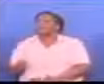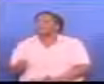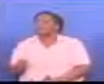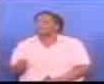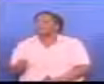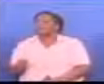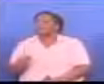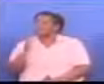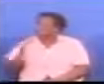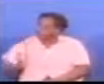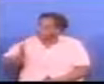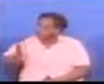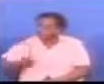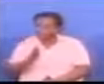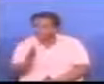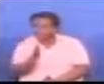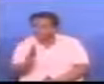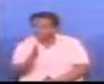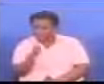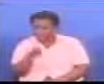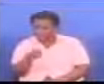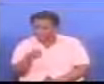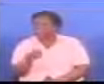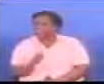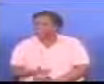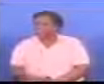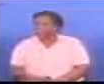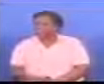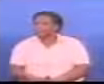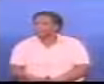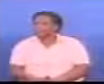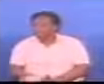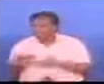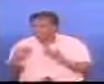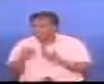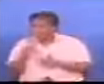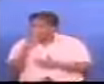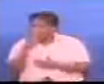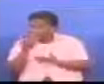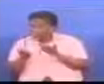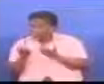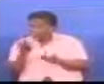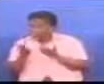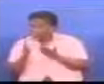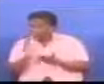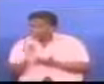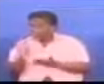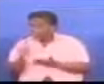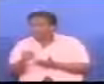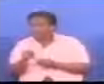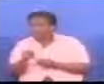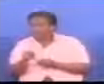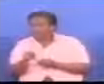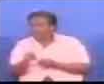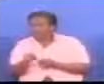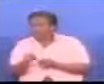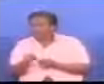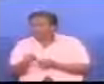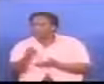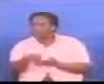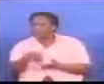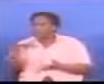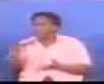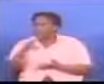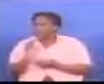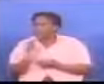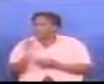reli ya kati, ambao kwa tathmini yake unaweza ukagharimu approximately